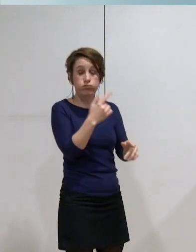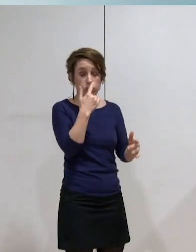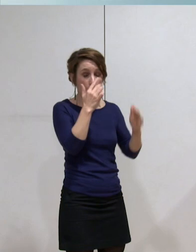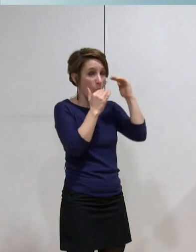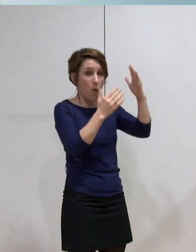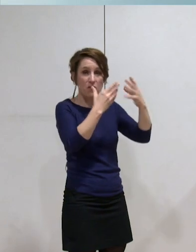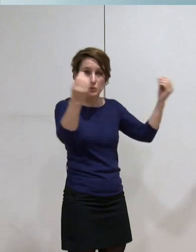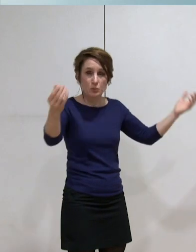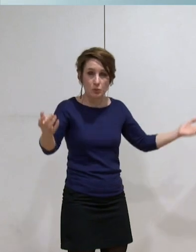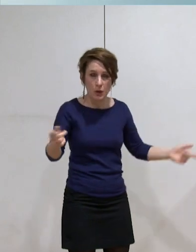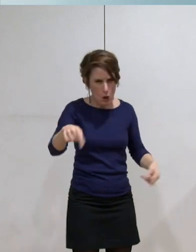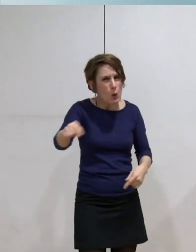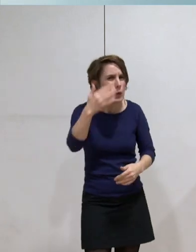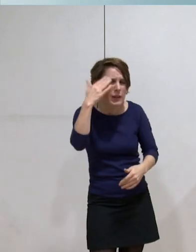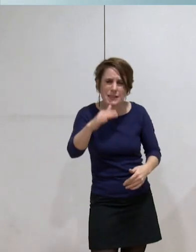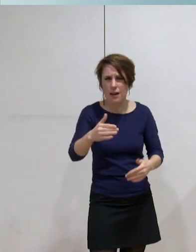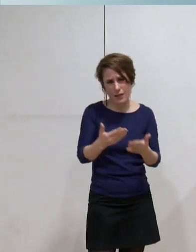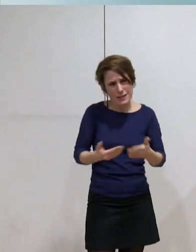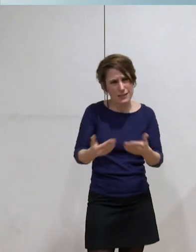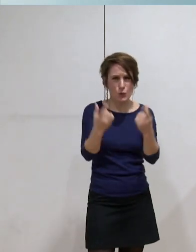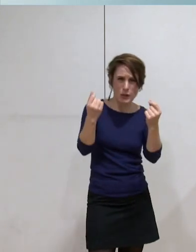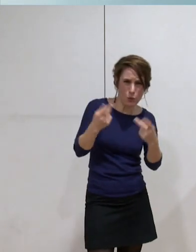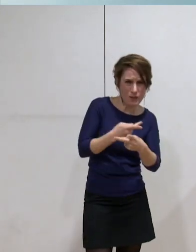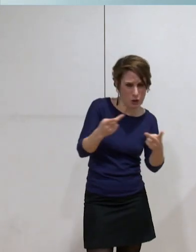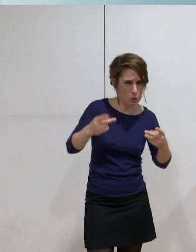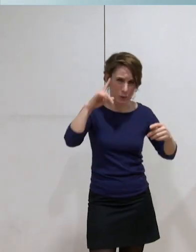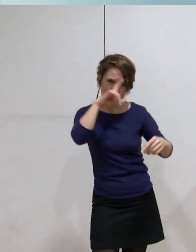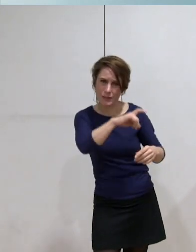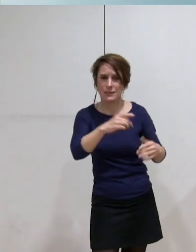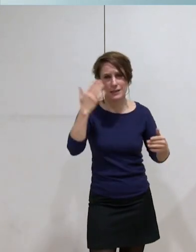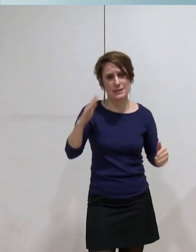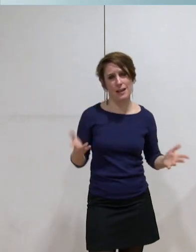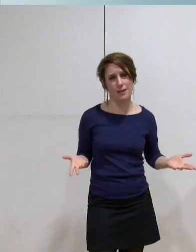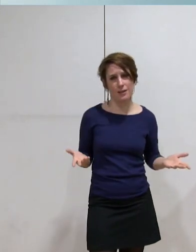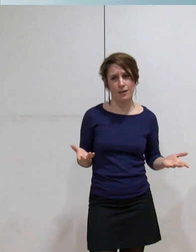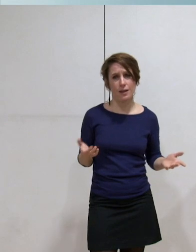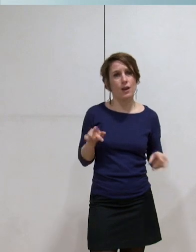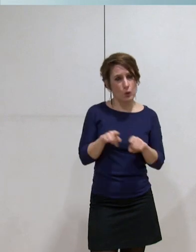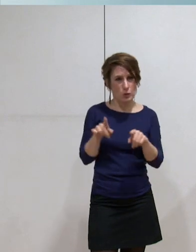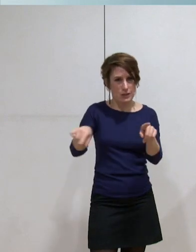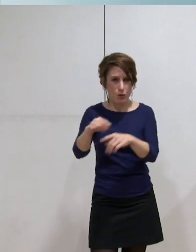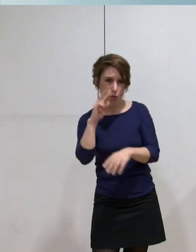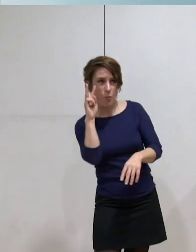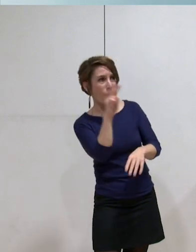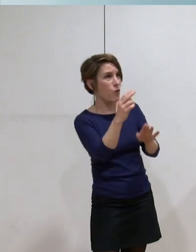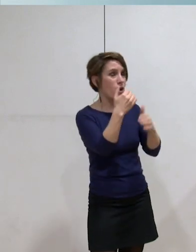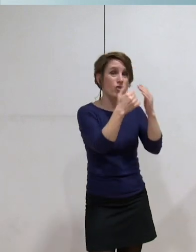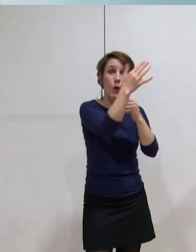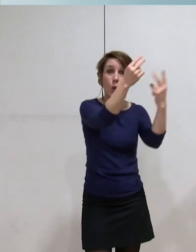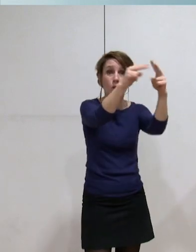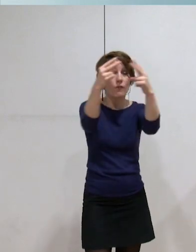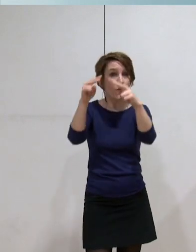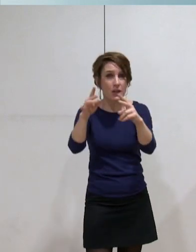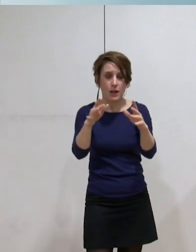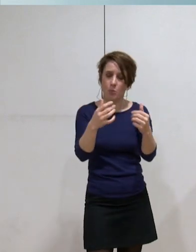situation des finances publiques tendue et il voi aussi comment ailleurs elle donne lieu à de véritables choix au